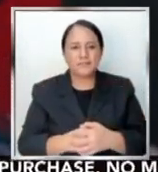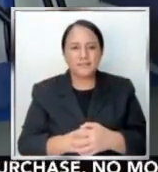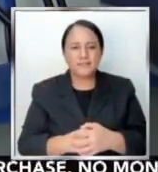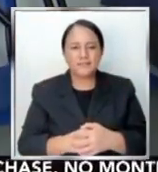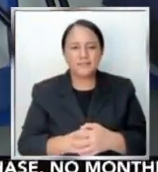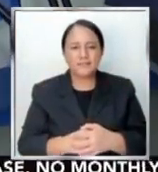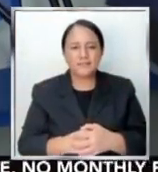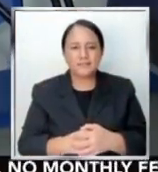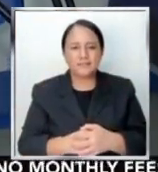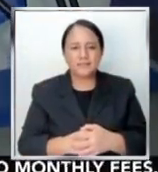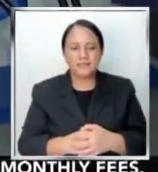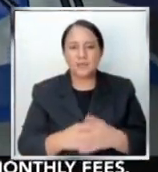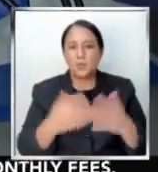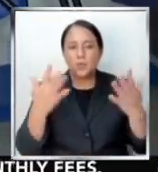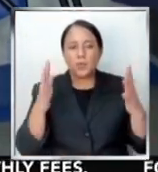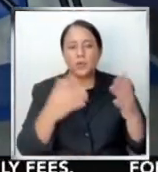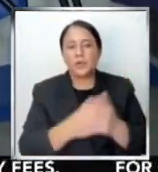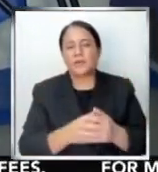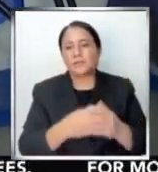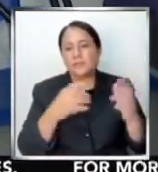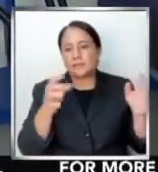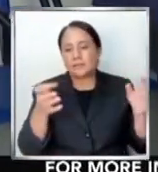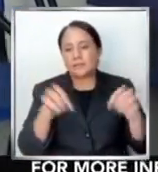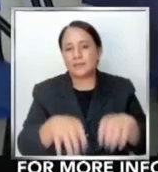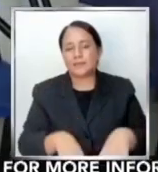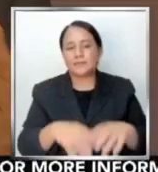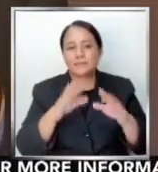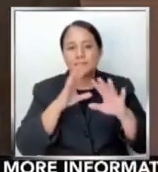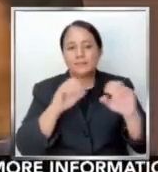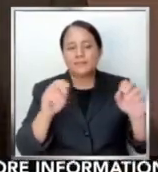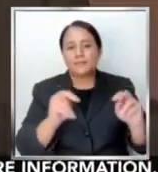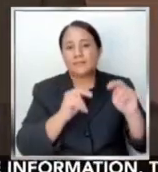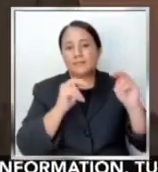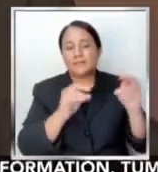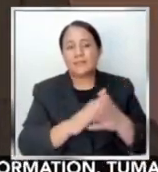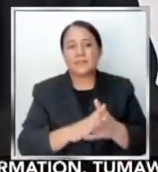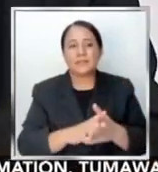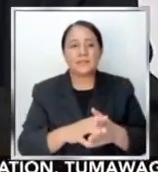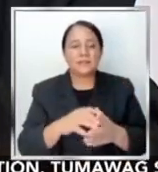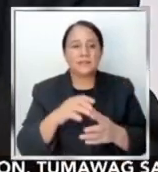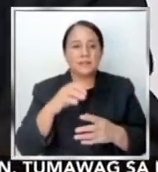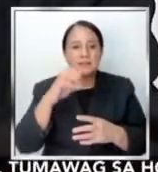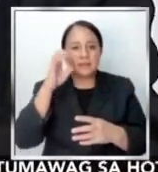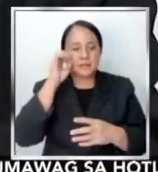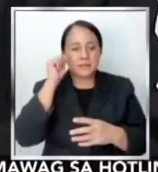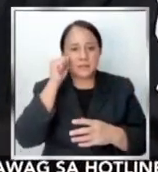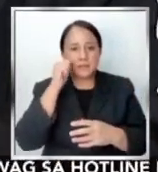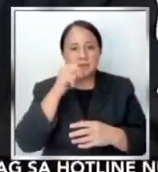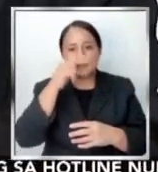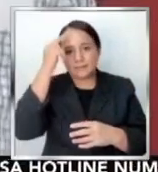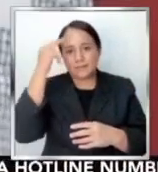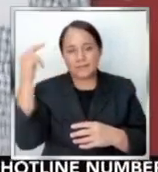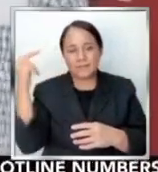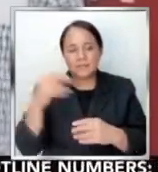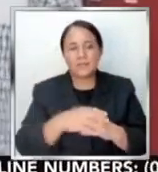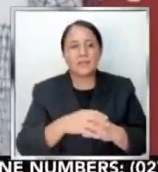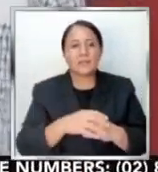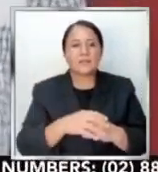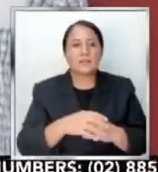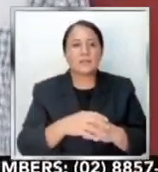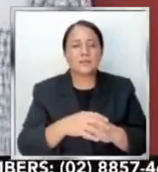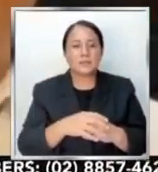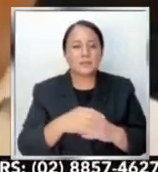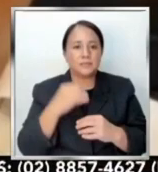Wala namang public event ngayong araw sina presidential candidates Ernesto Abella, Norberto Gonzalez, Joey Montemayor Jr. at